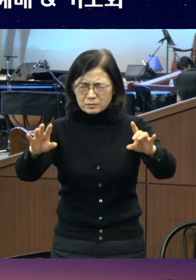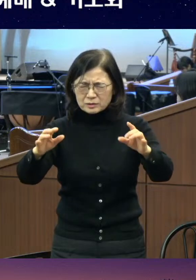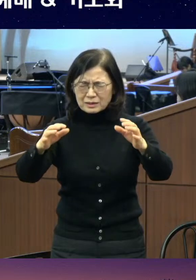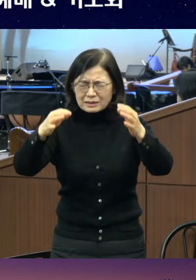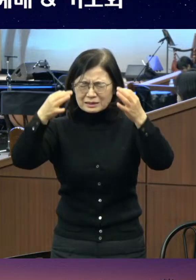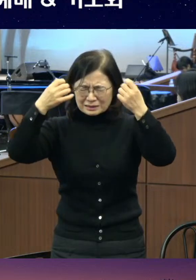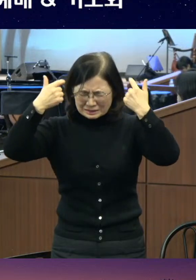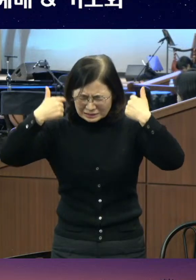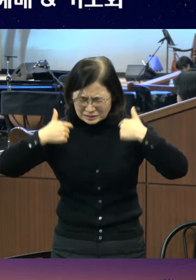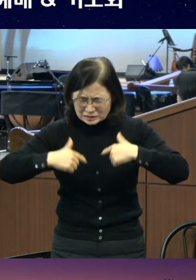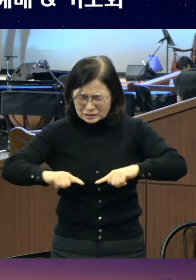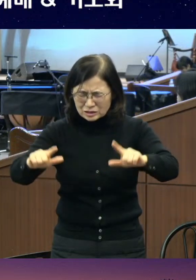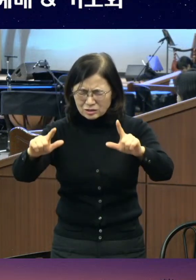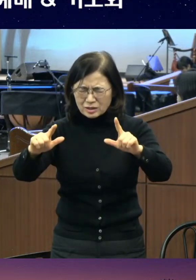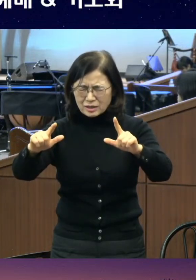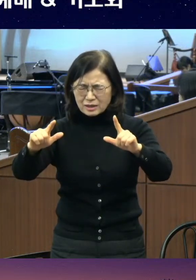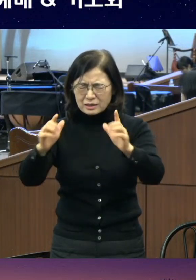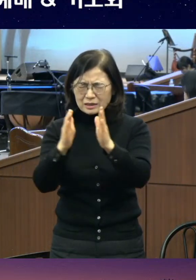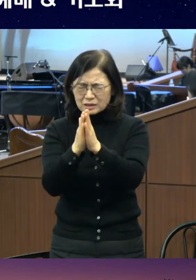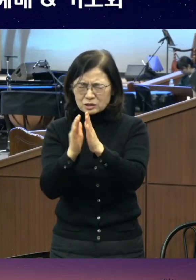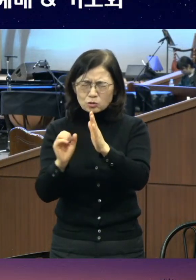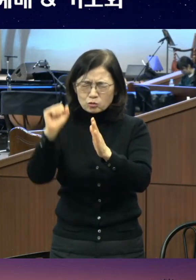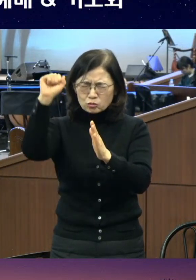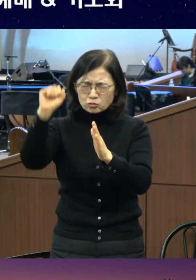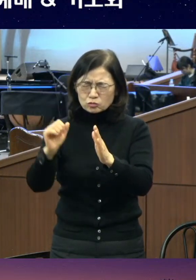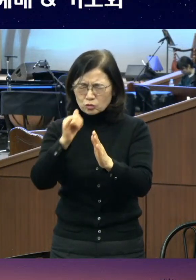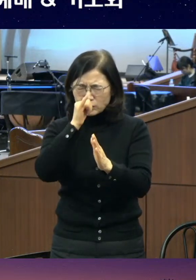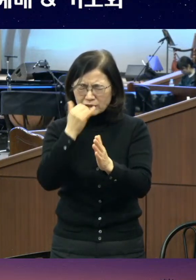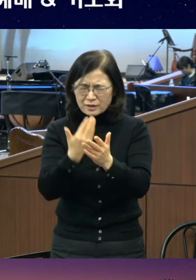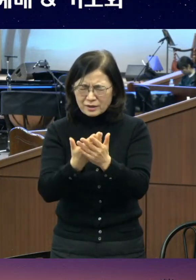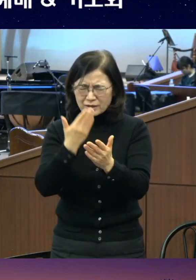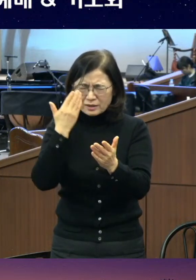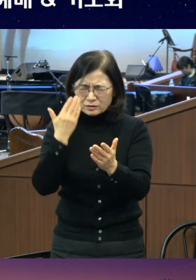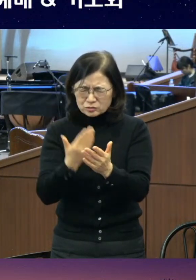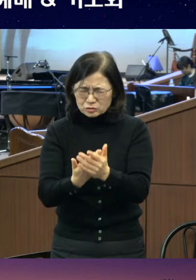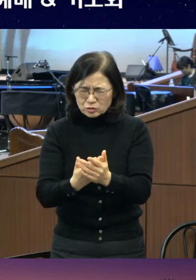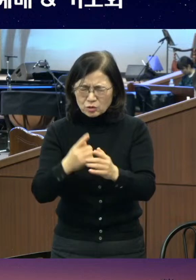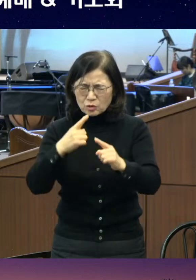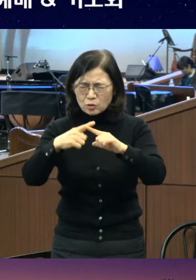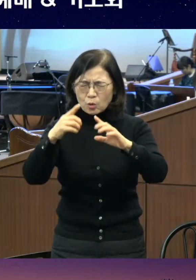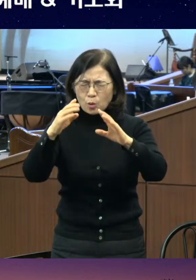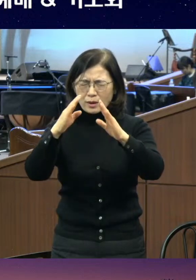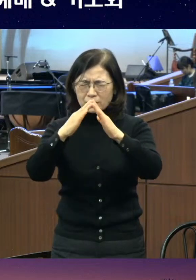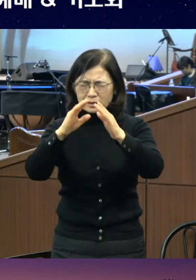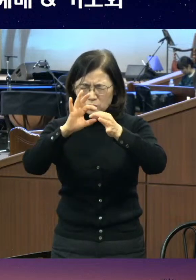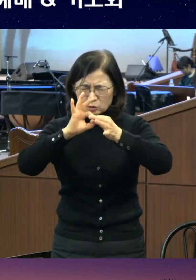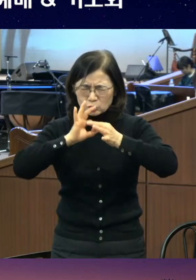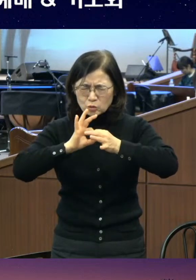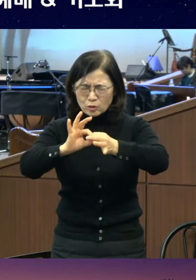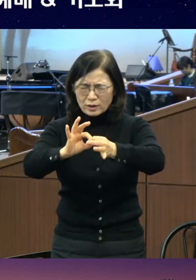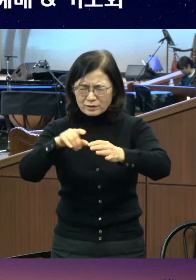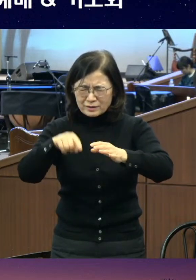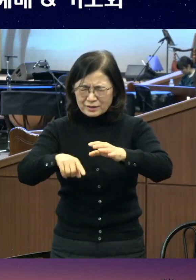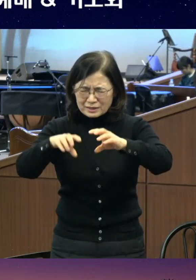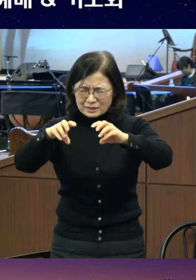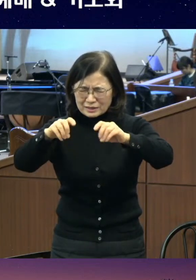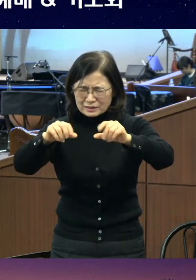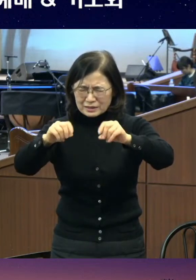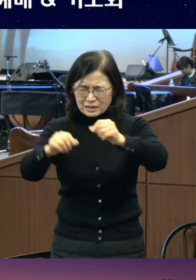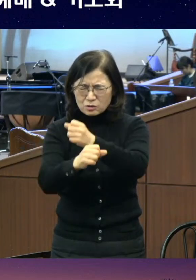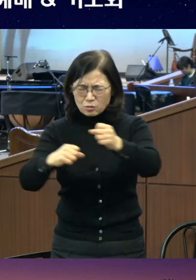하여 주셔서 하나님, 이 땅을 새롭게 하시고 교회를 통하여 하나님 회복시키는 역사들이 일어나게